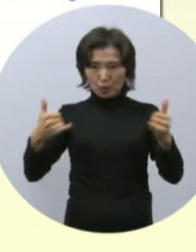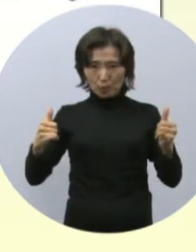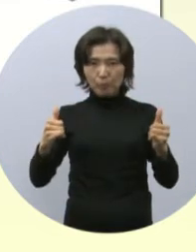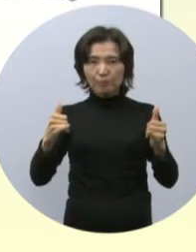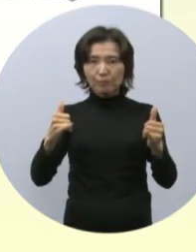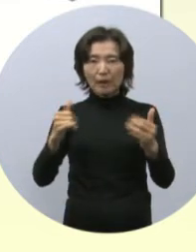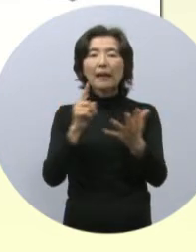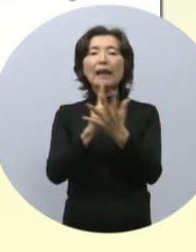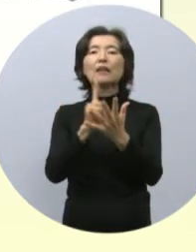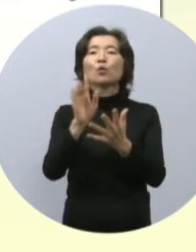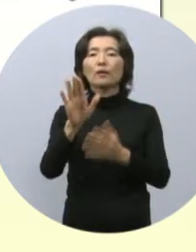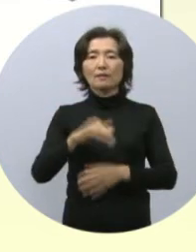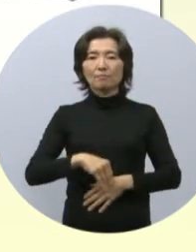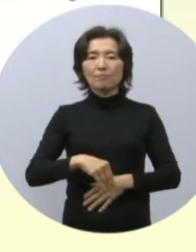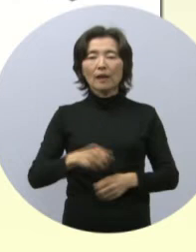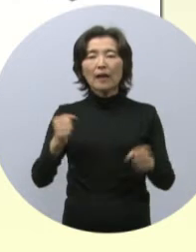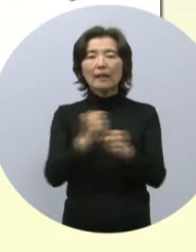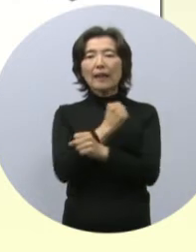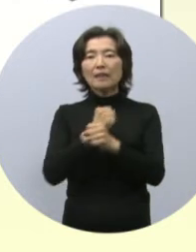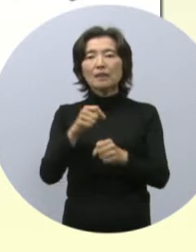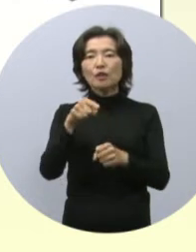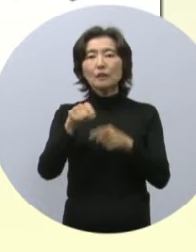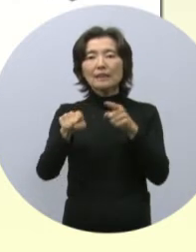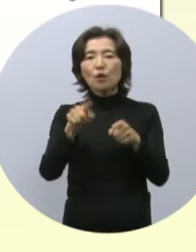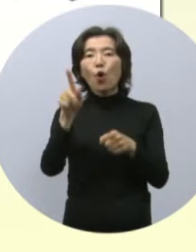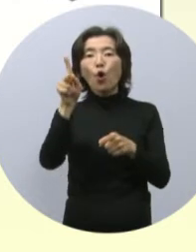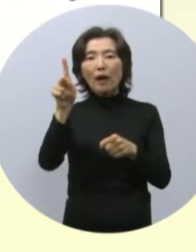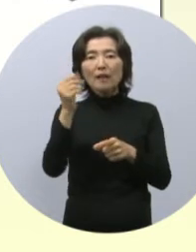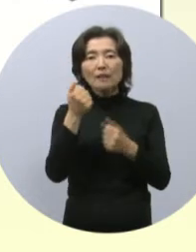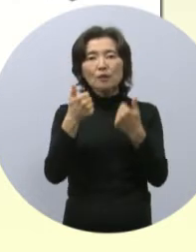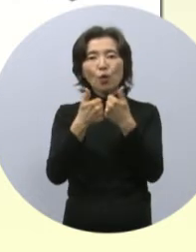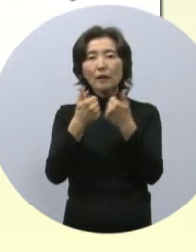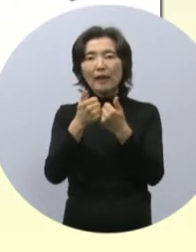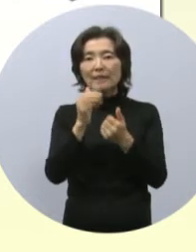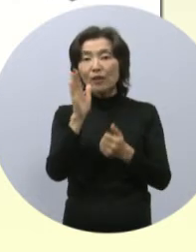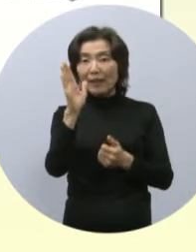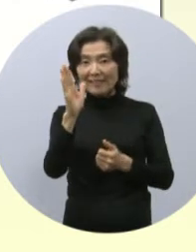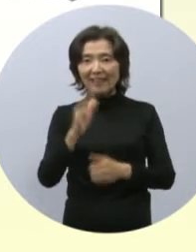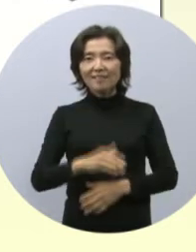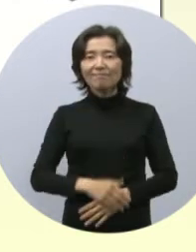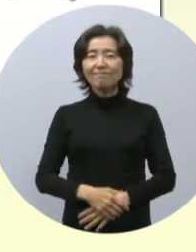のある方は建築指導課までご相談ください。